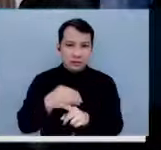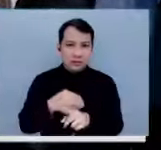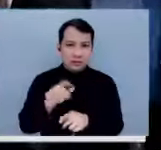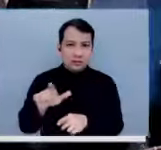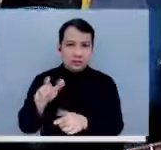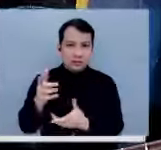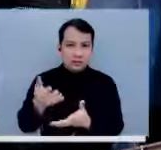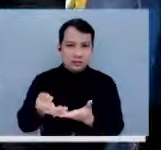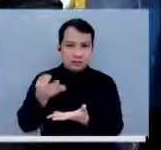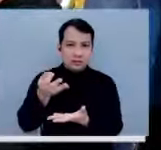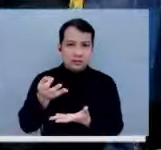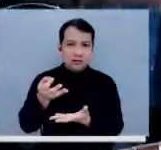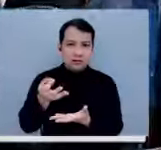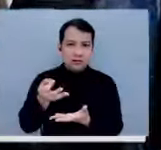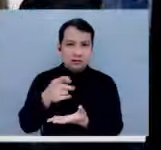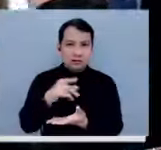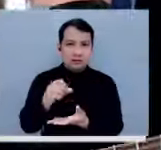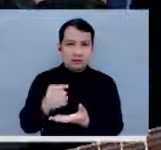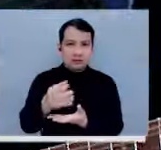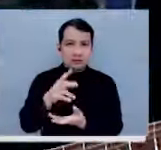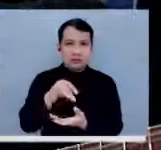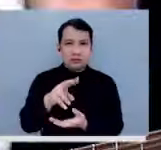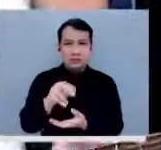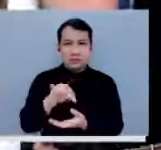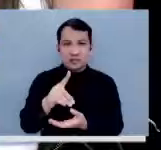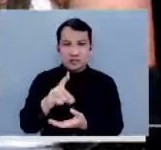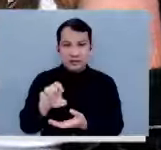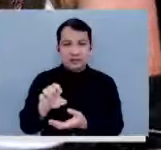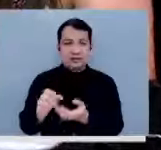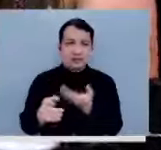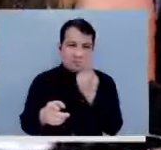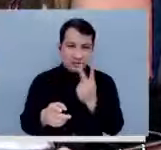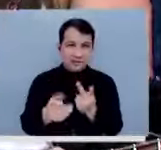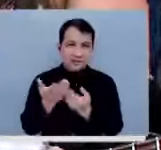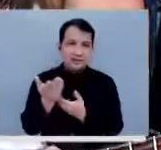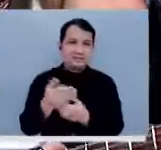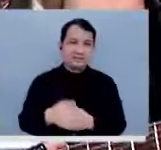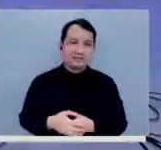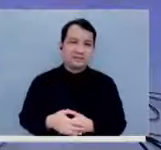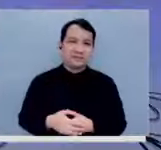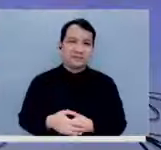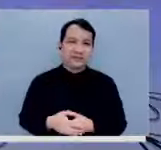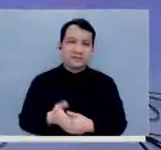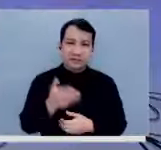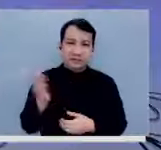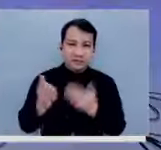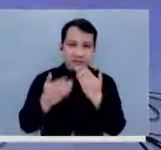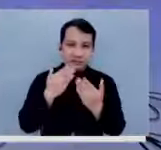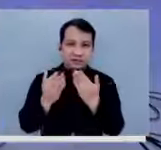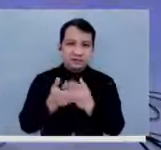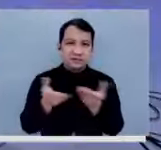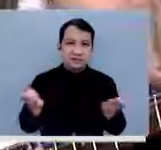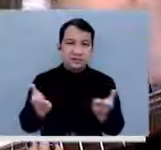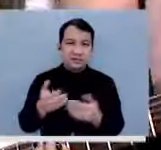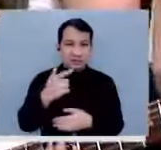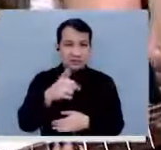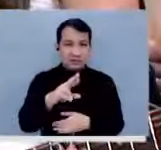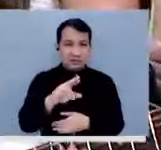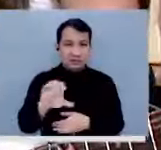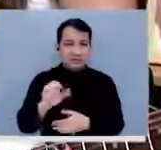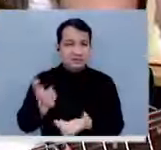fundraising at Teatrino Promenade. Ayun, so, kita-kits tayo doon. Yan, maraming salamat. Gracenote, mabuhay